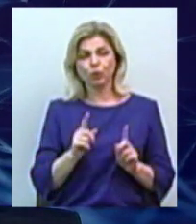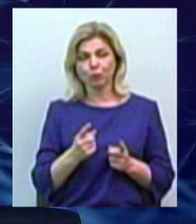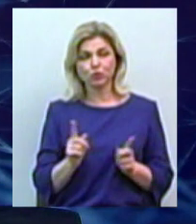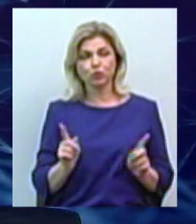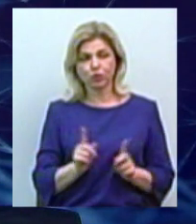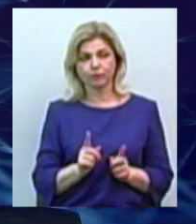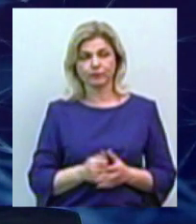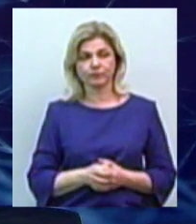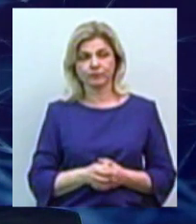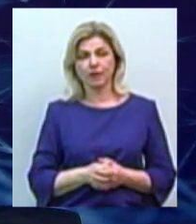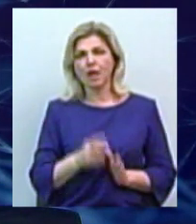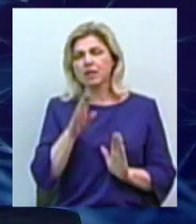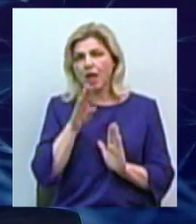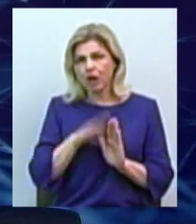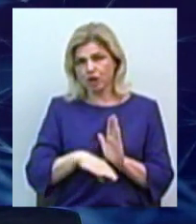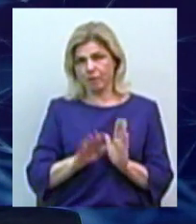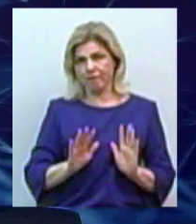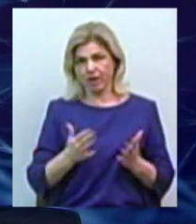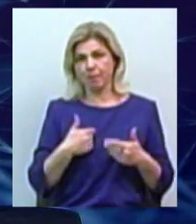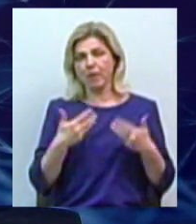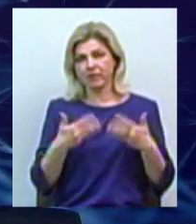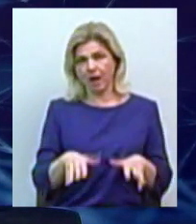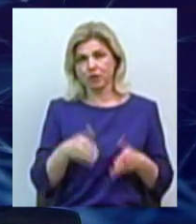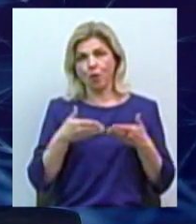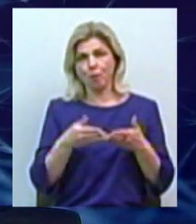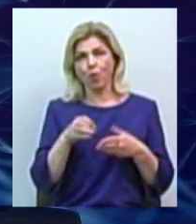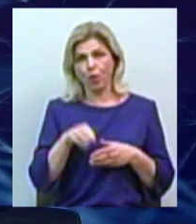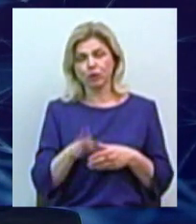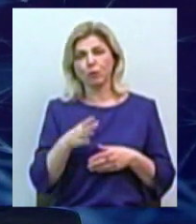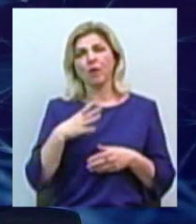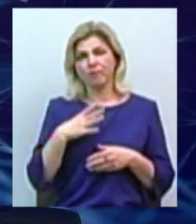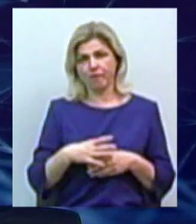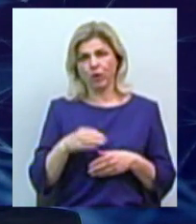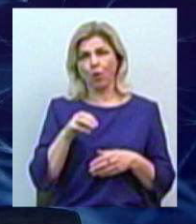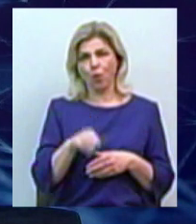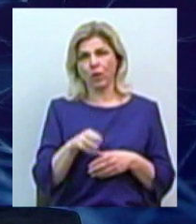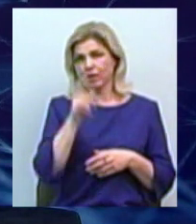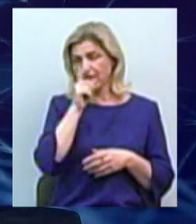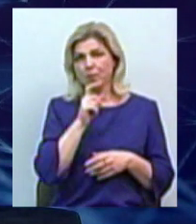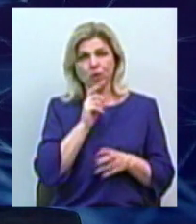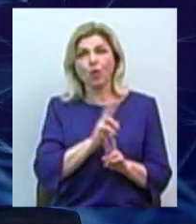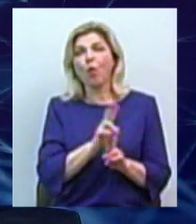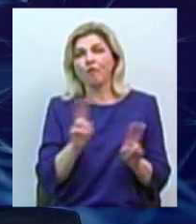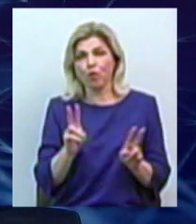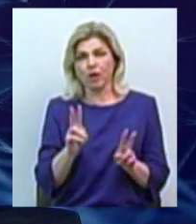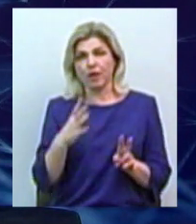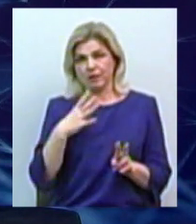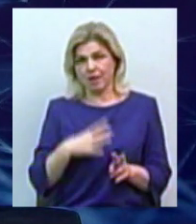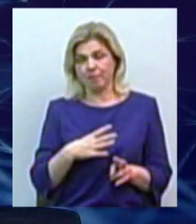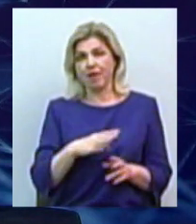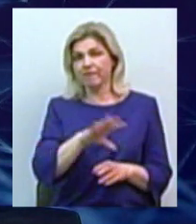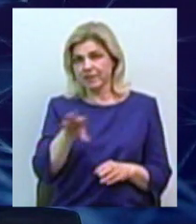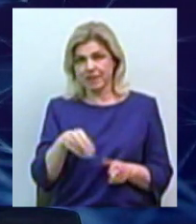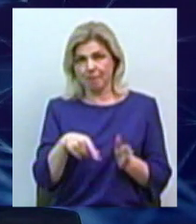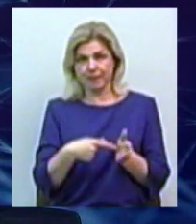що ну, в найгіршому випадку ми втратимо порт, і ми будемо потерпати від діяльності незрозуміло кого, всі містяни,